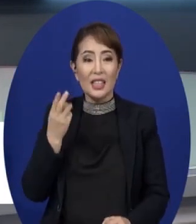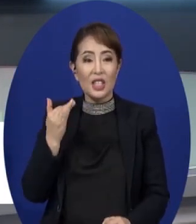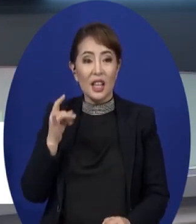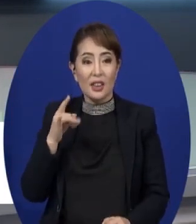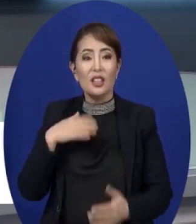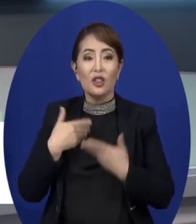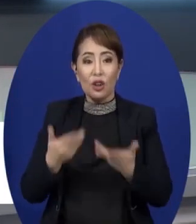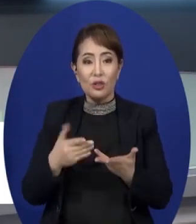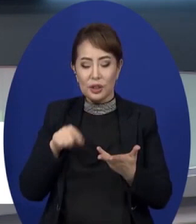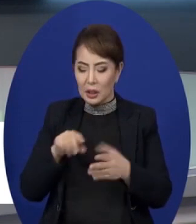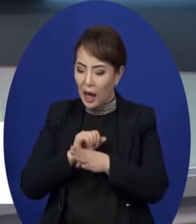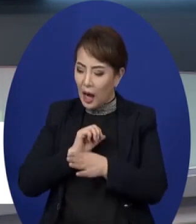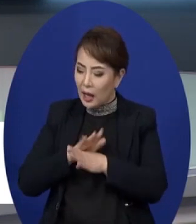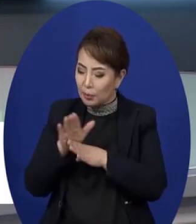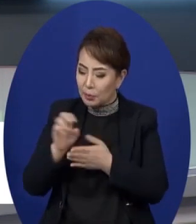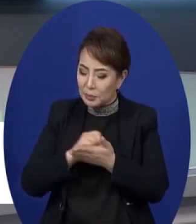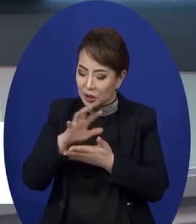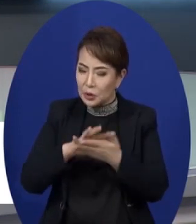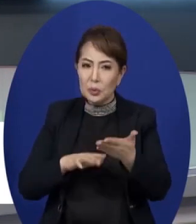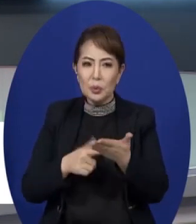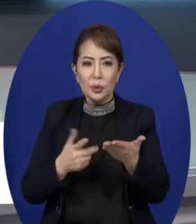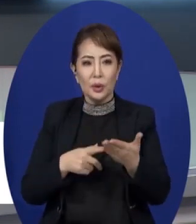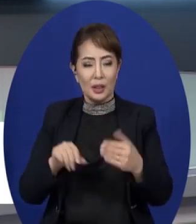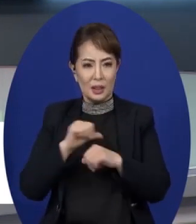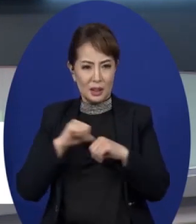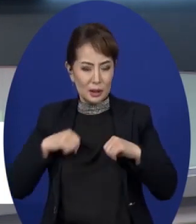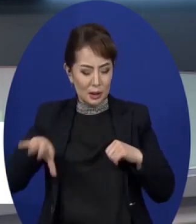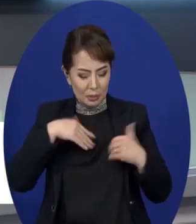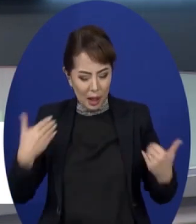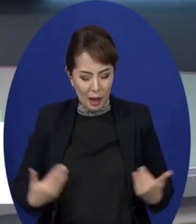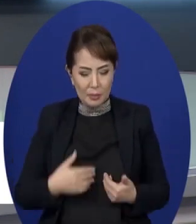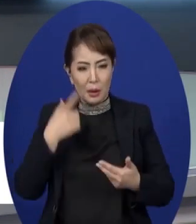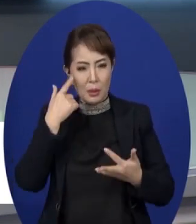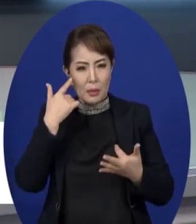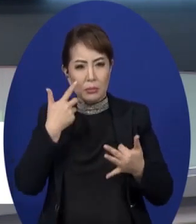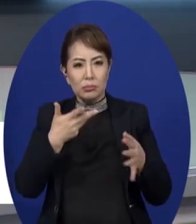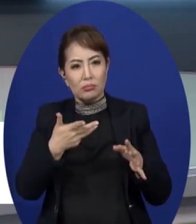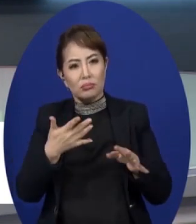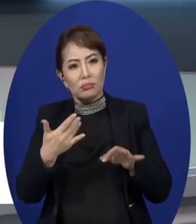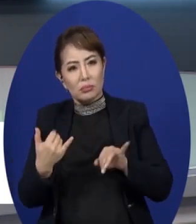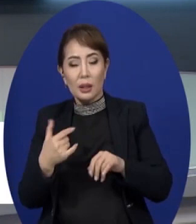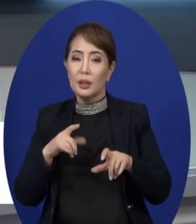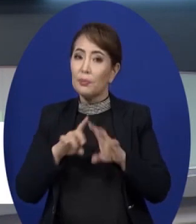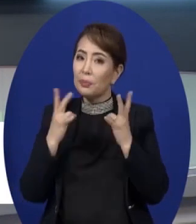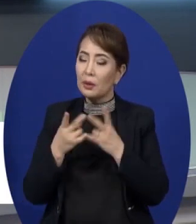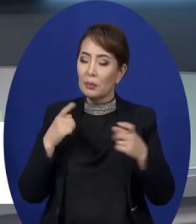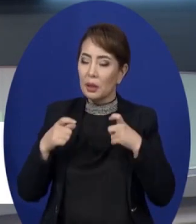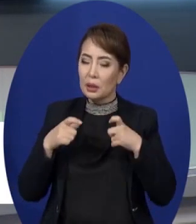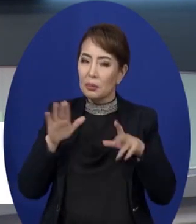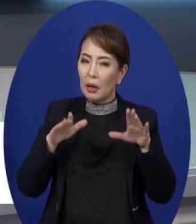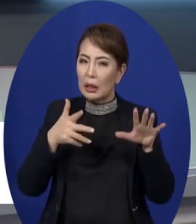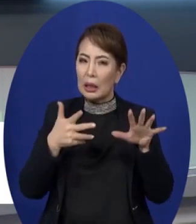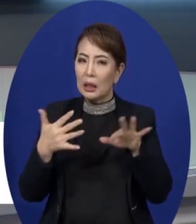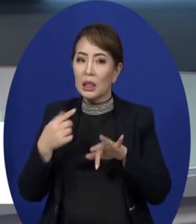хүргүүлсэн байна. Уг албан бичигт цар тахлын энэ үед иргэдийн амьдрал өдрөөс өдөрт дордож, нийгэм эдийн засгийн байдал эрс хүндэрч байна.